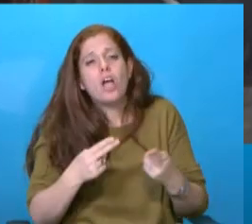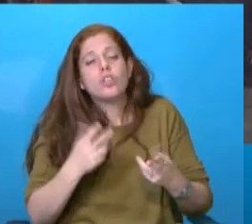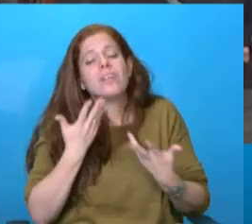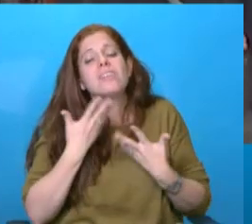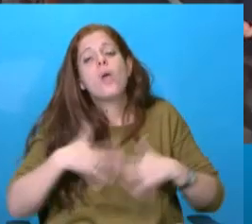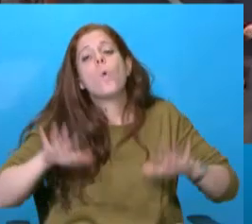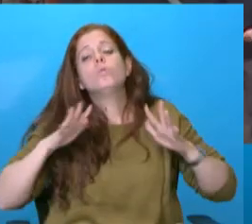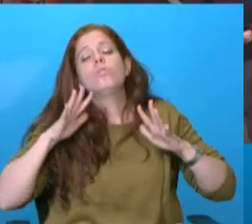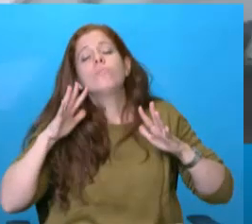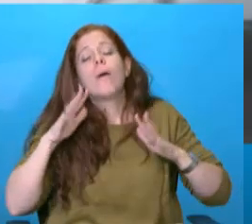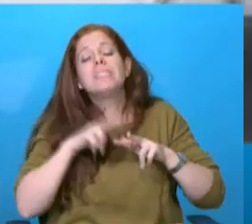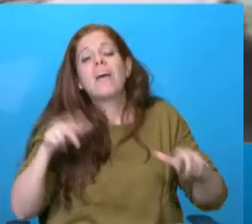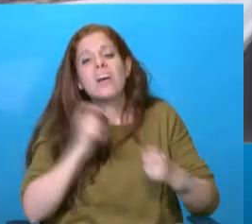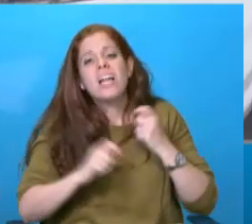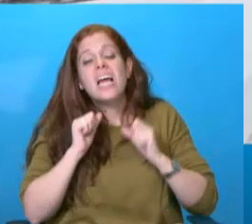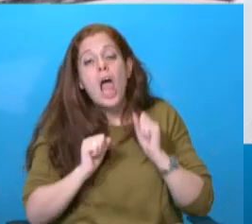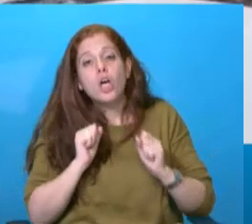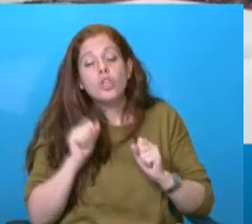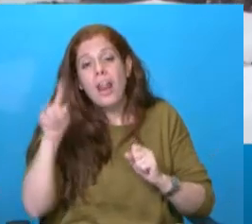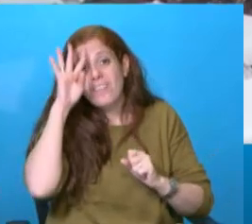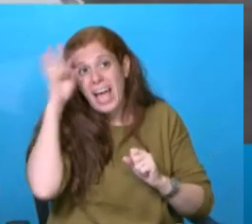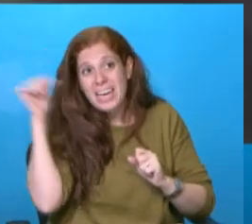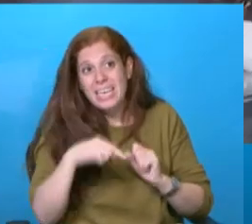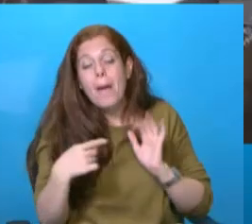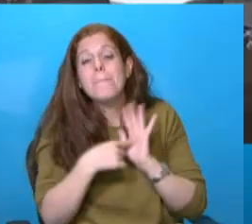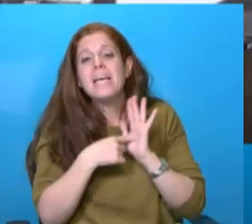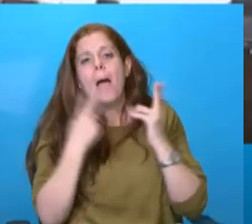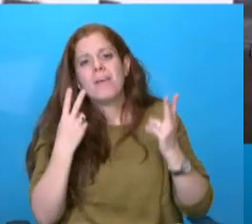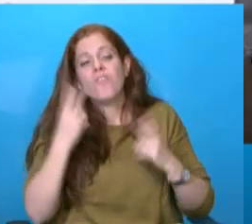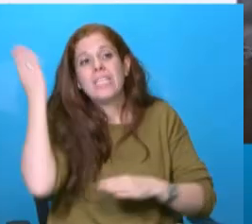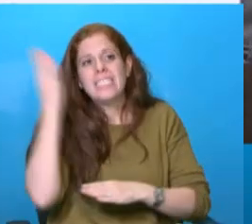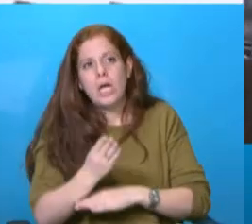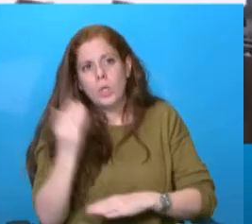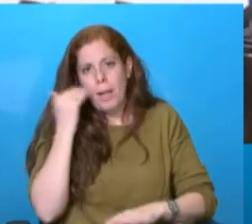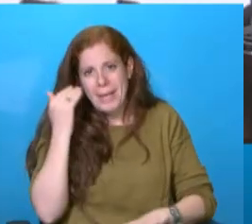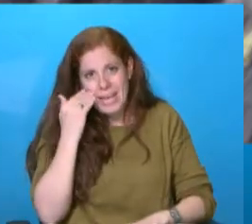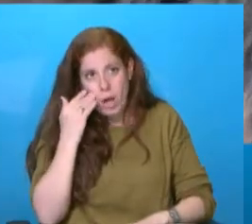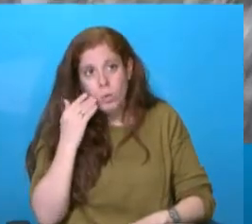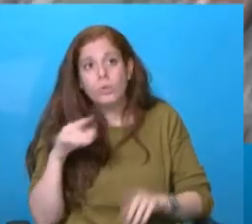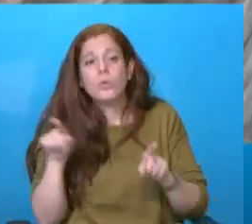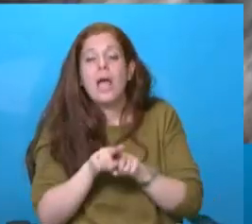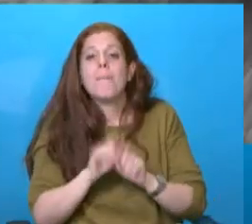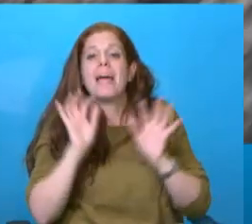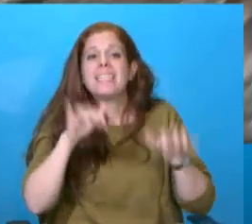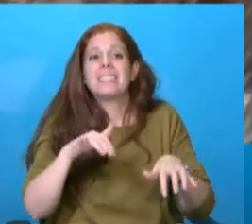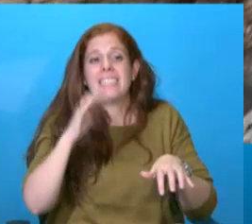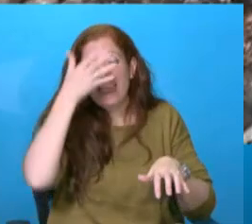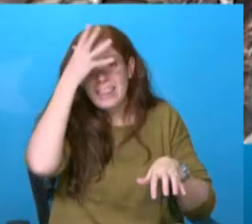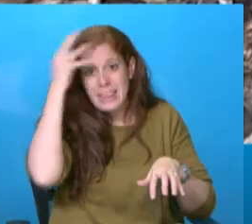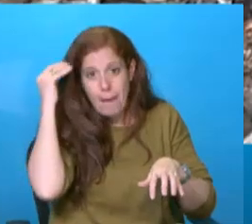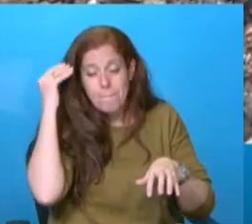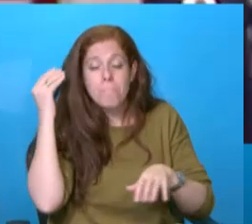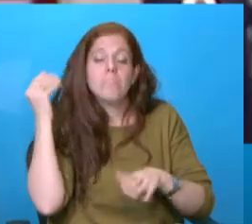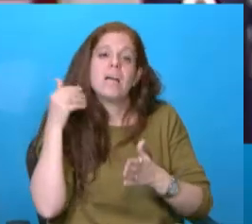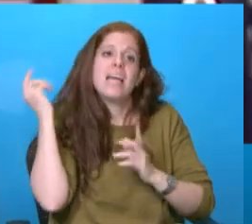הקשה, אליו הידרדרה איראן בעיקר בעקבות הסנקציות האמריקניות, אותם הטיל הנשיא טראמפ בהמשך להחלטתו לפרוש